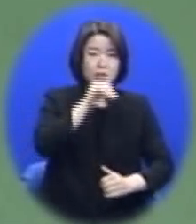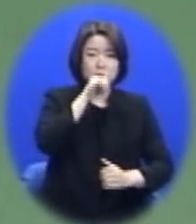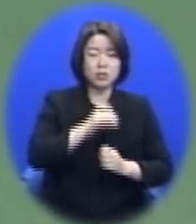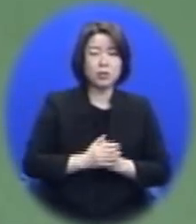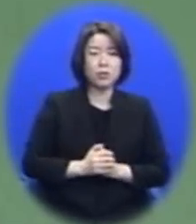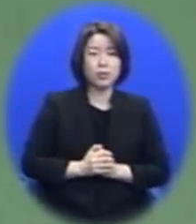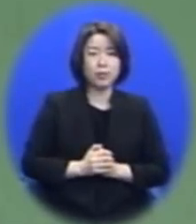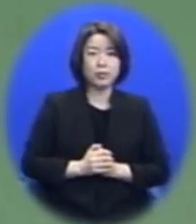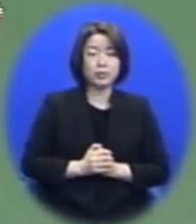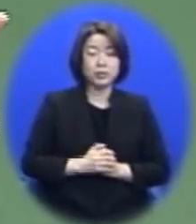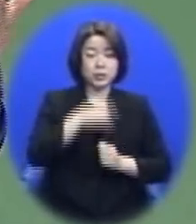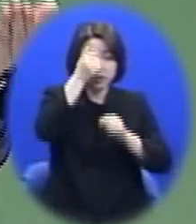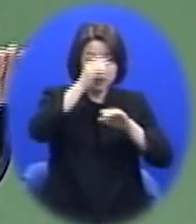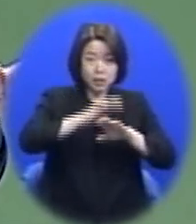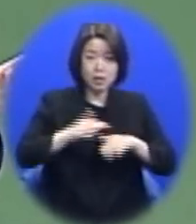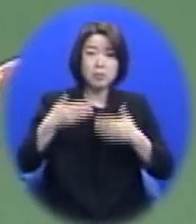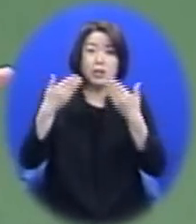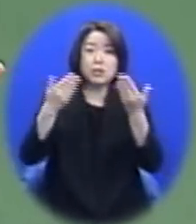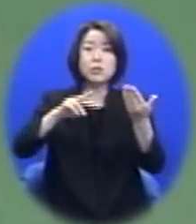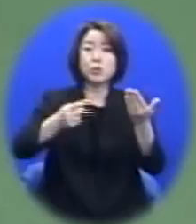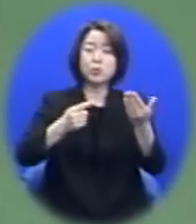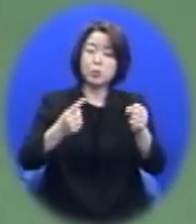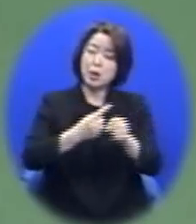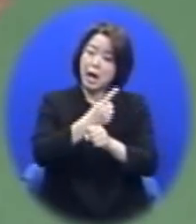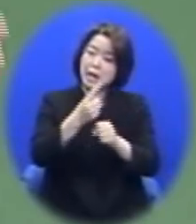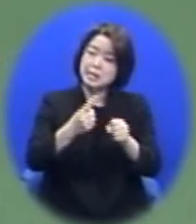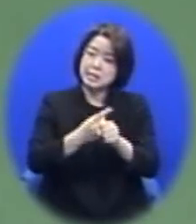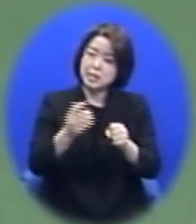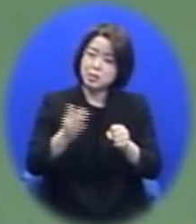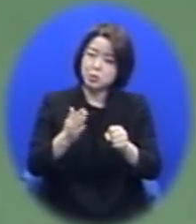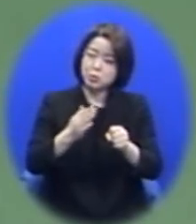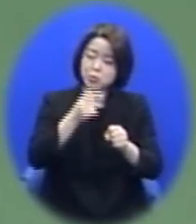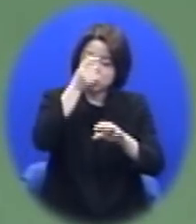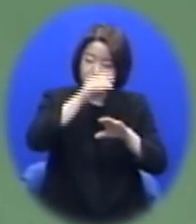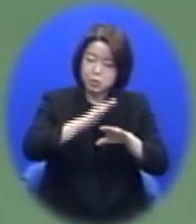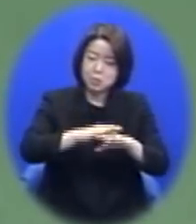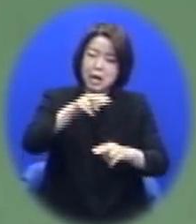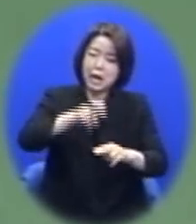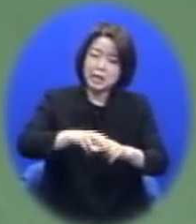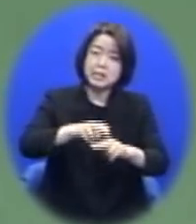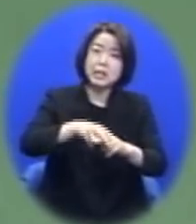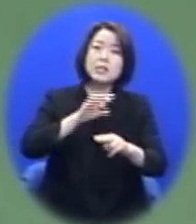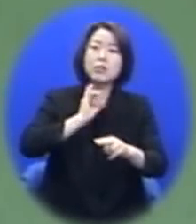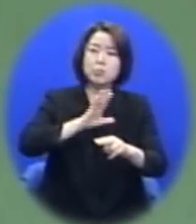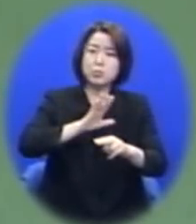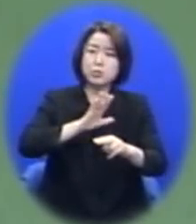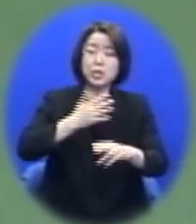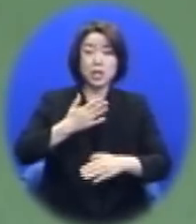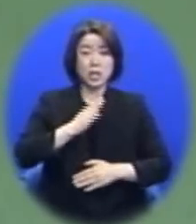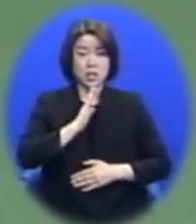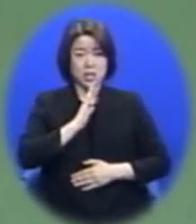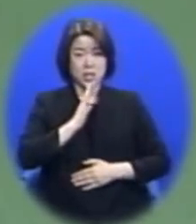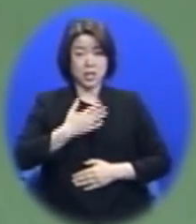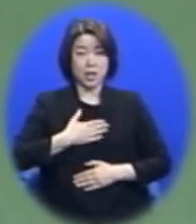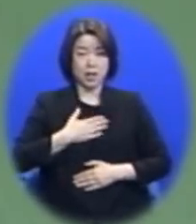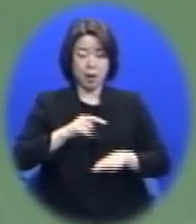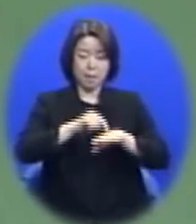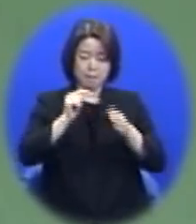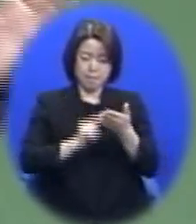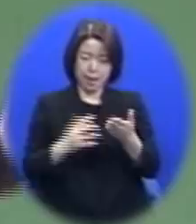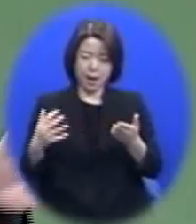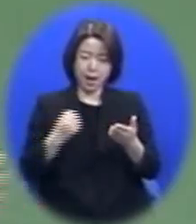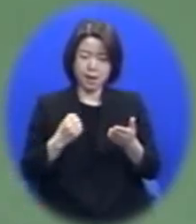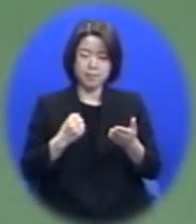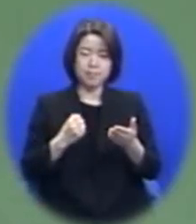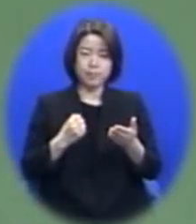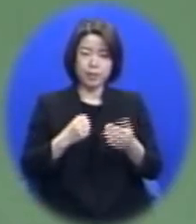예배를 드려도 한 1시간 예배당에 앉아 있는 것뿐이지 진정으로 내가 마음으로 하나님께 예배할